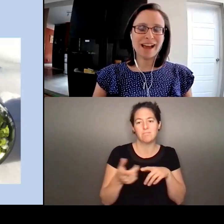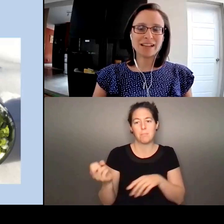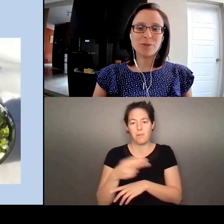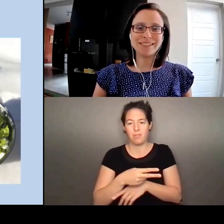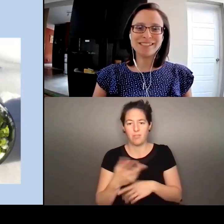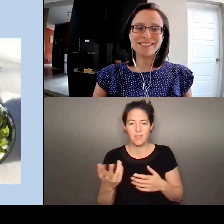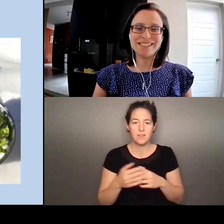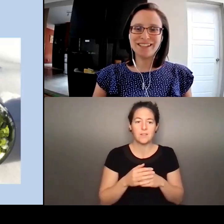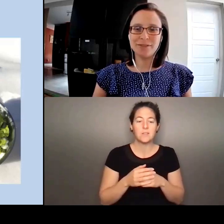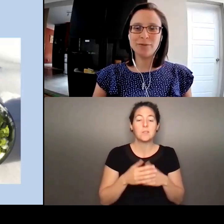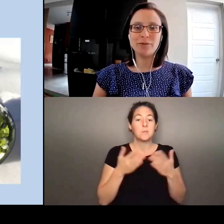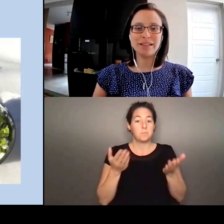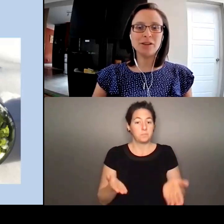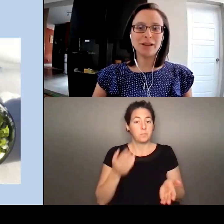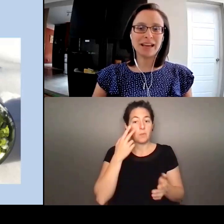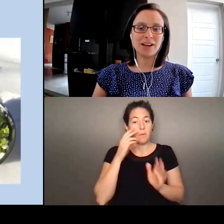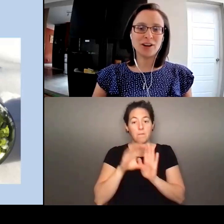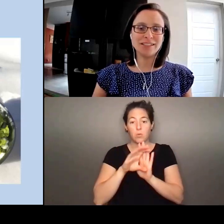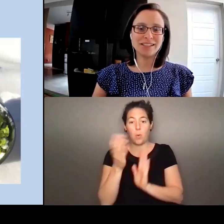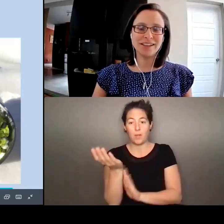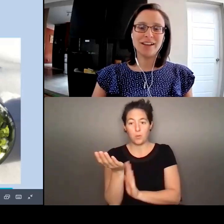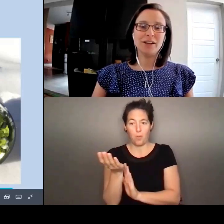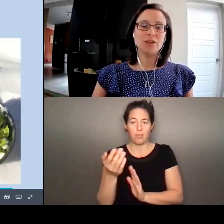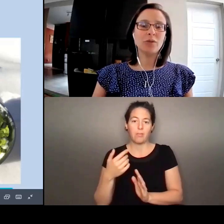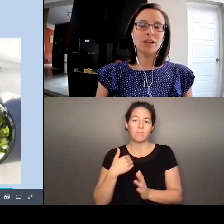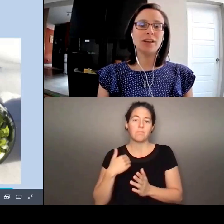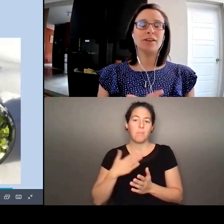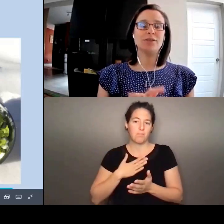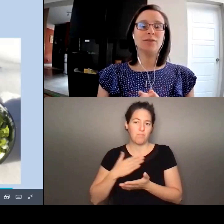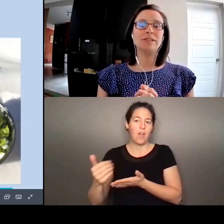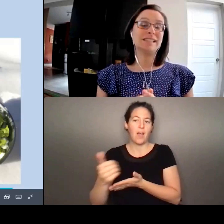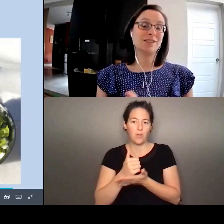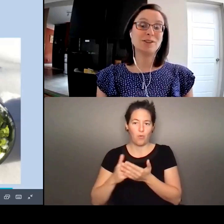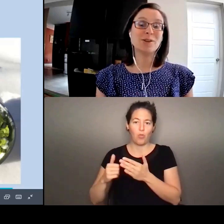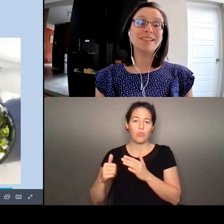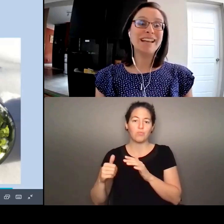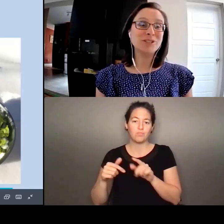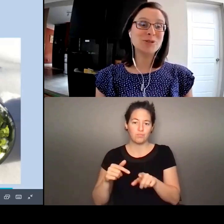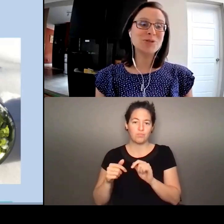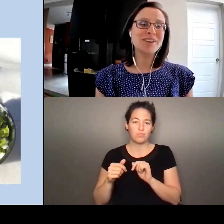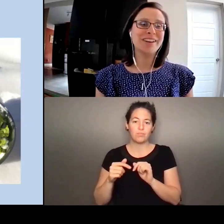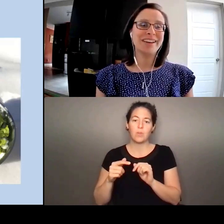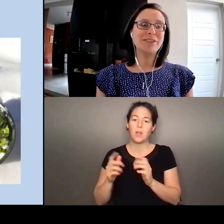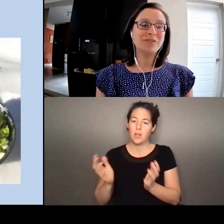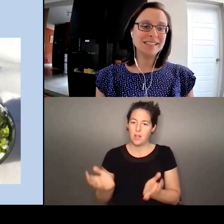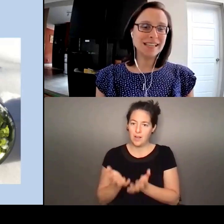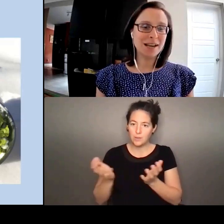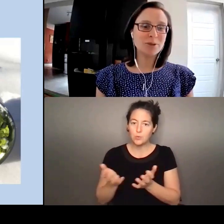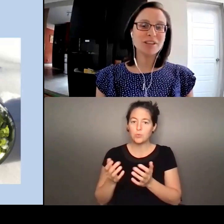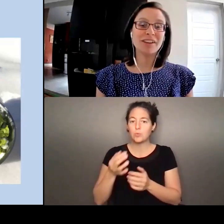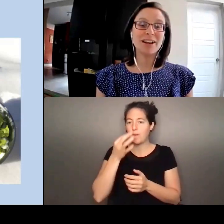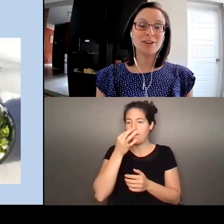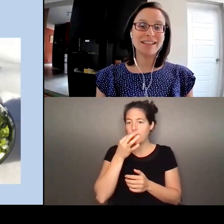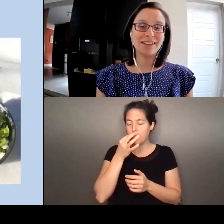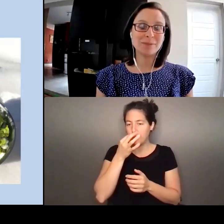Donc, à droite ici, vous voyez de mes récoltes. Donc, ce sont des laitues et des fines herbes